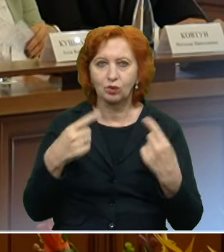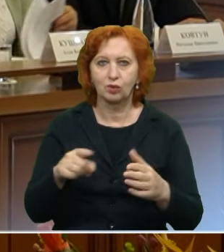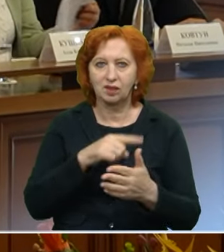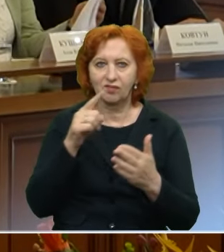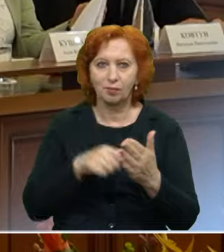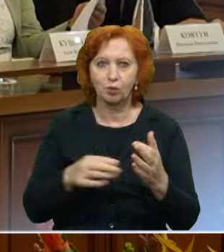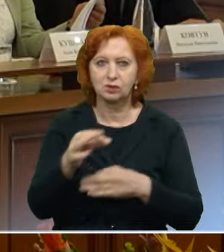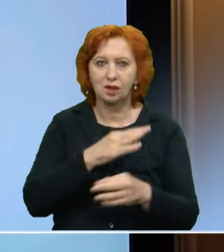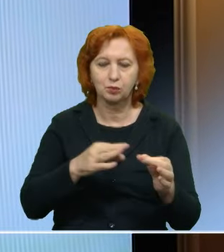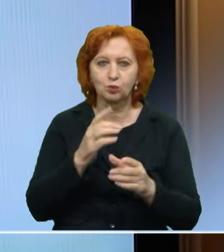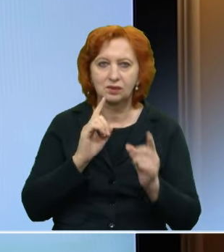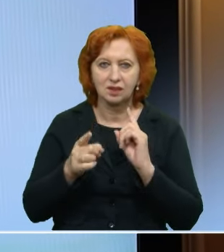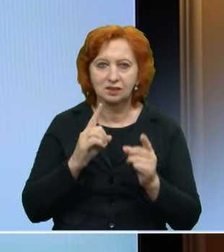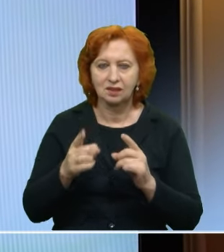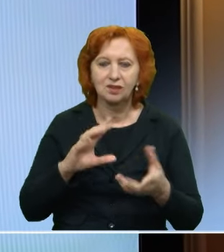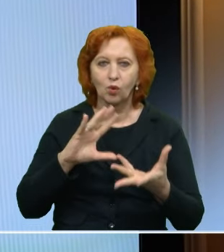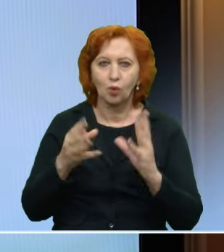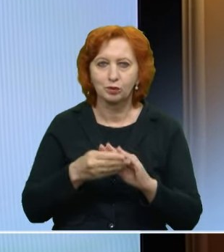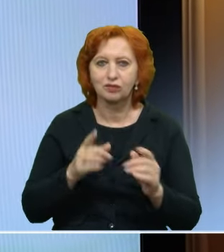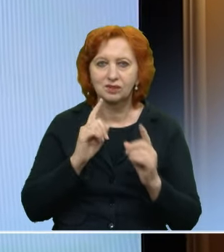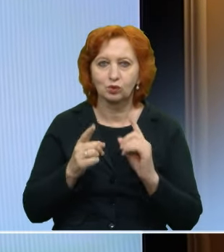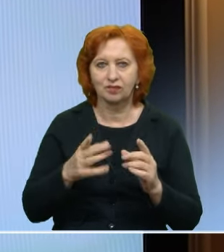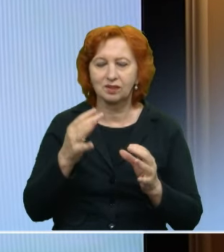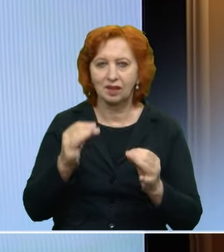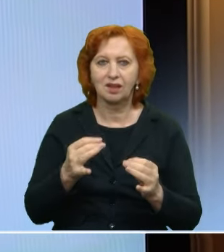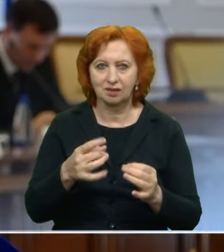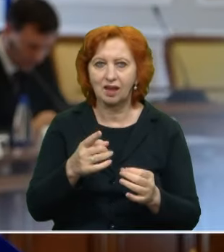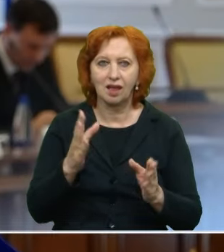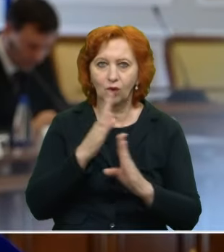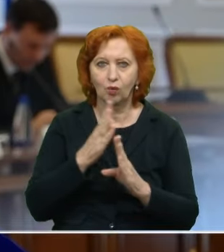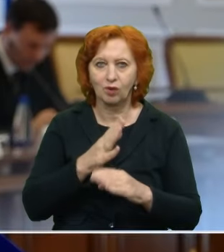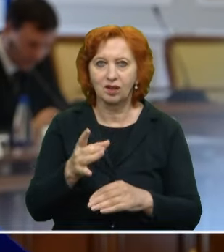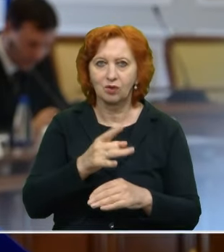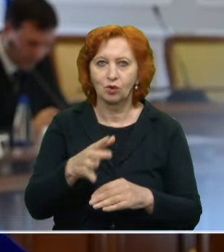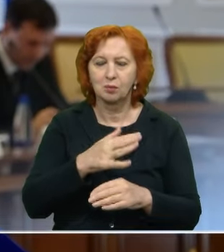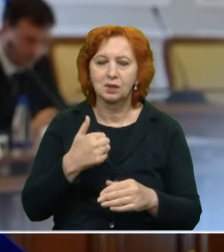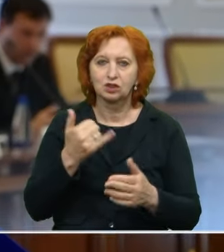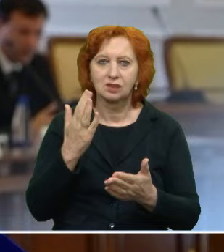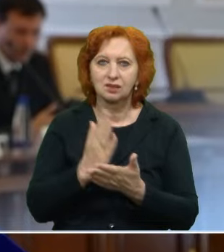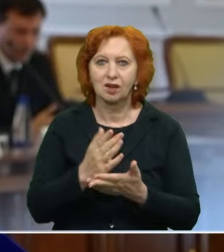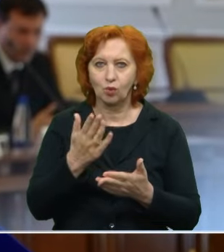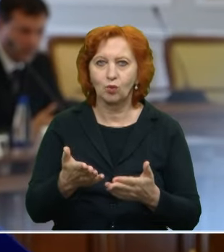вопросы обсудили на заседании Общественного совета при Минприроды и экологии региона. Мы сейчас находимся